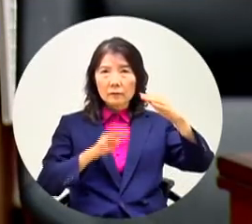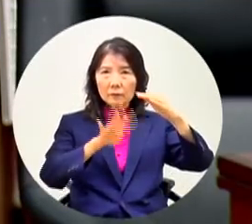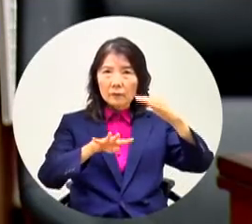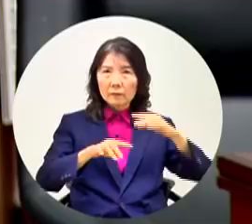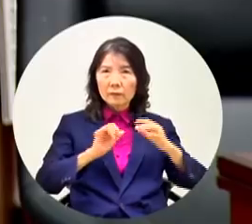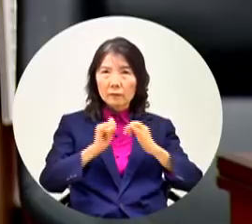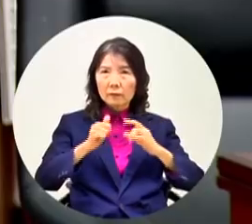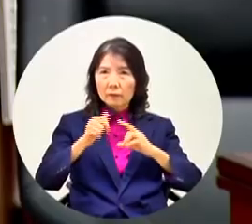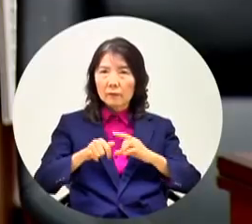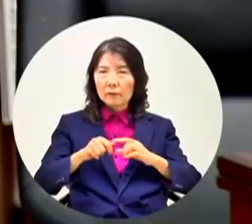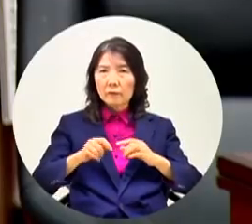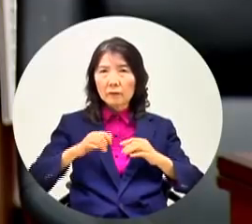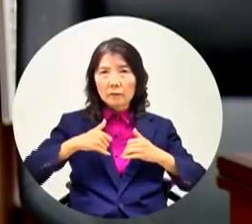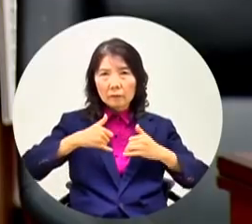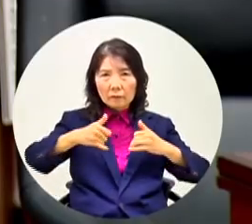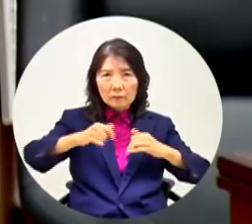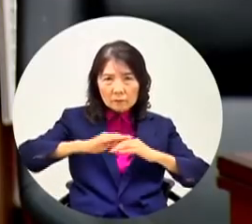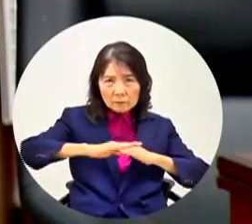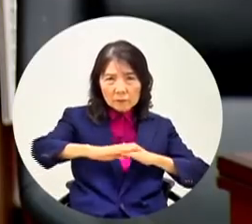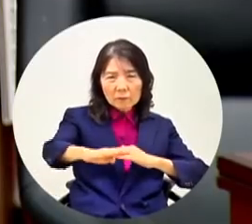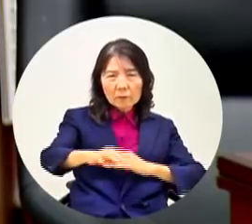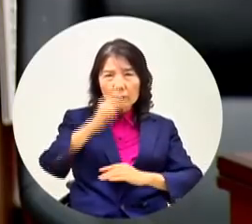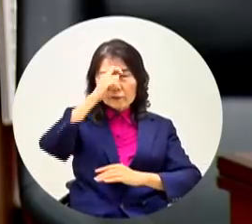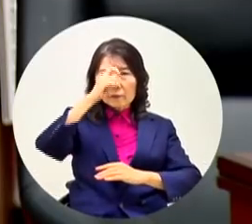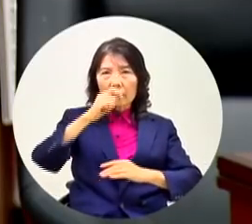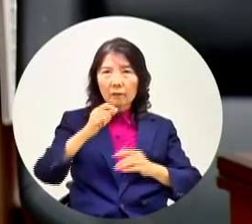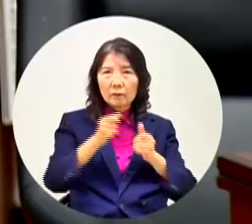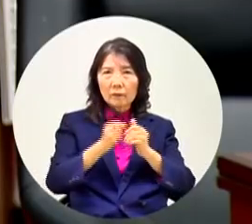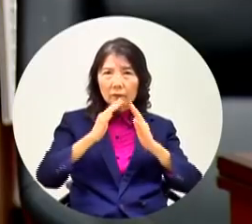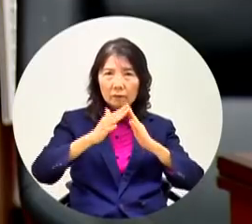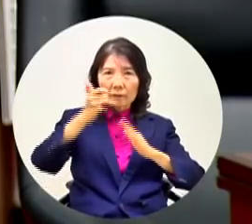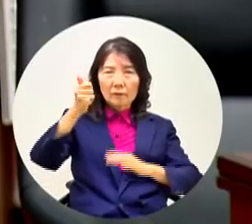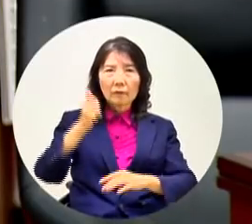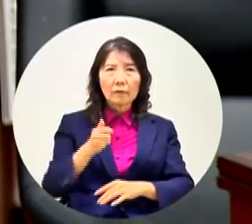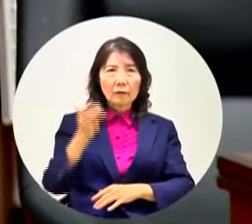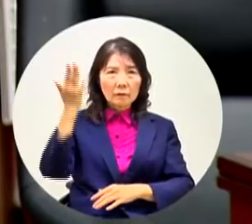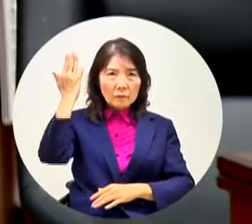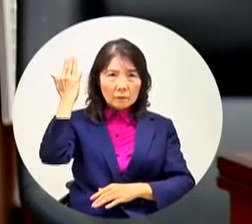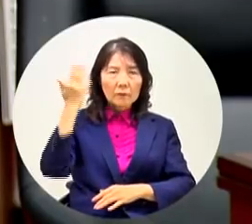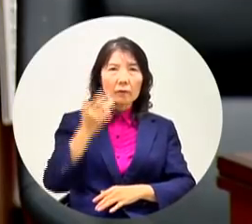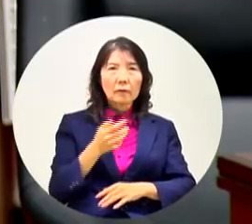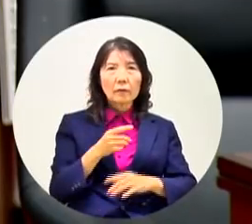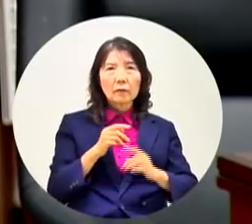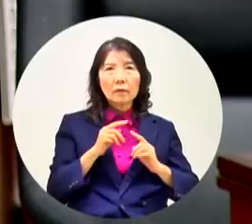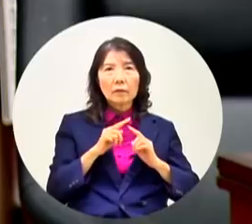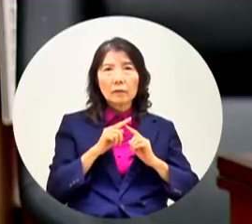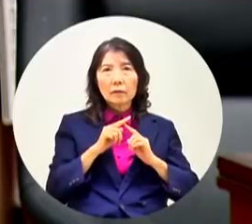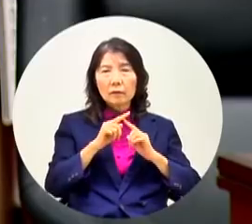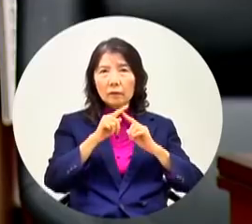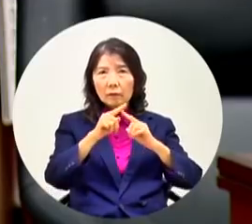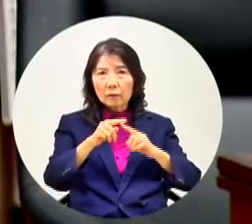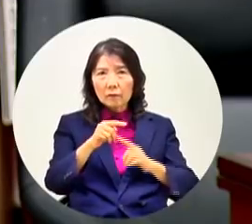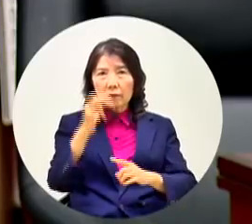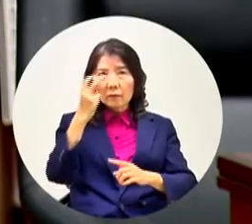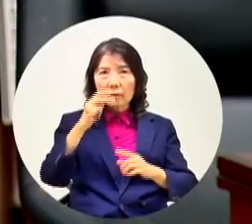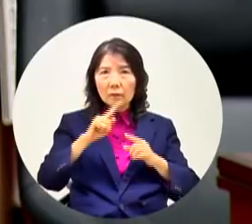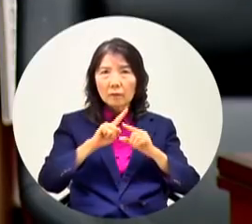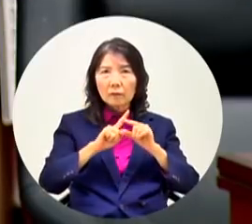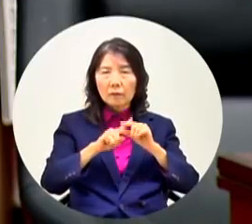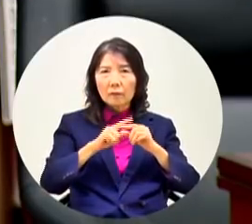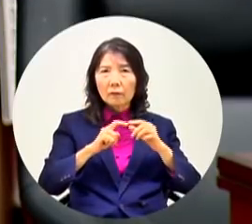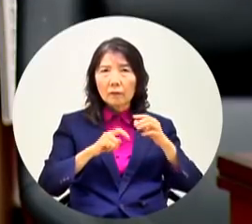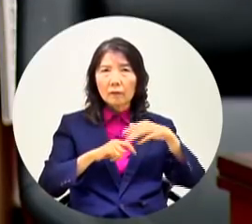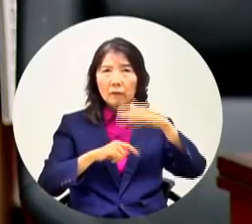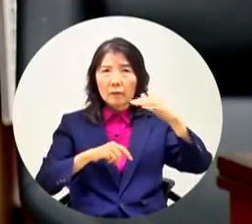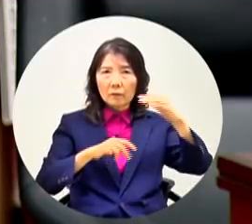咱的路平哦，我足期待吼，副市长当初咱来去中仑二路，和咱的中